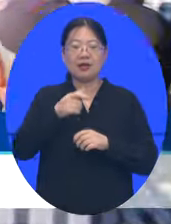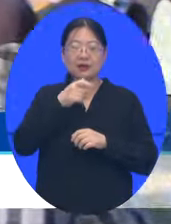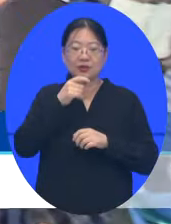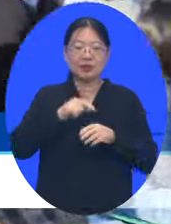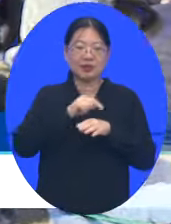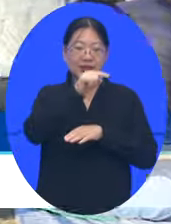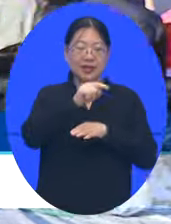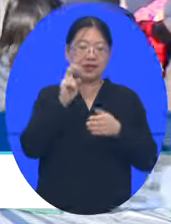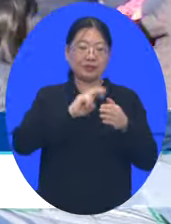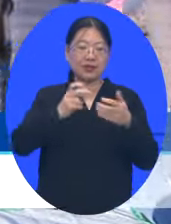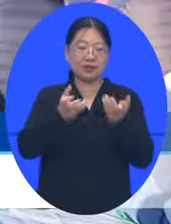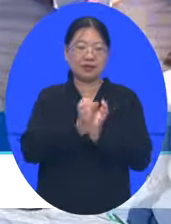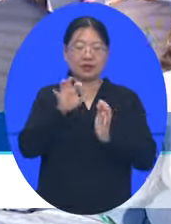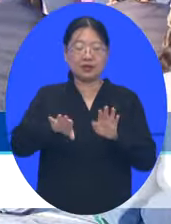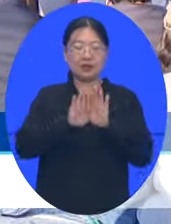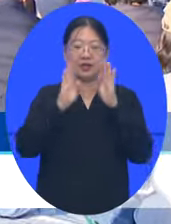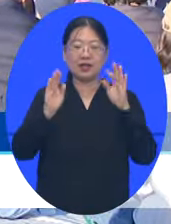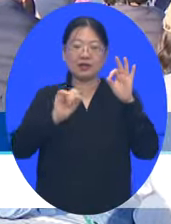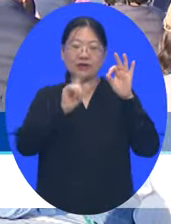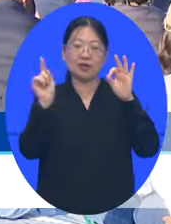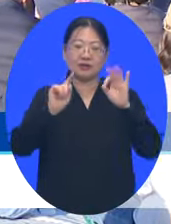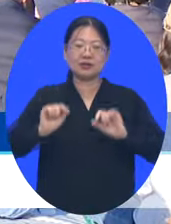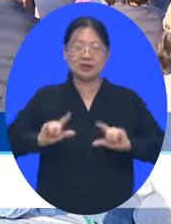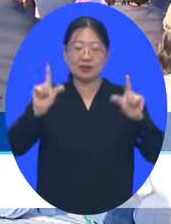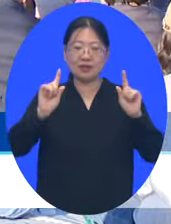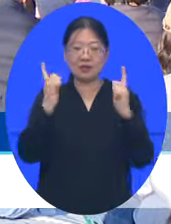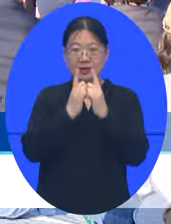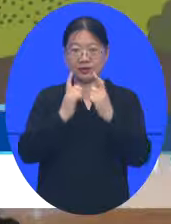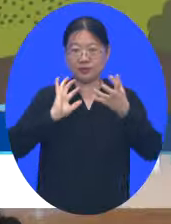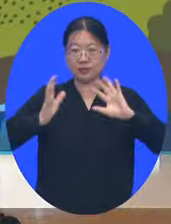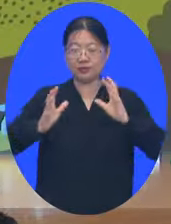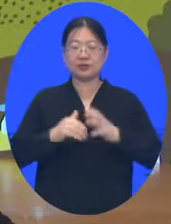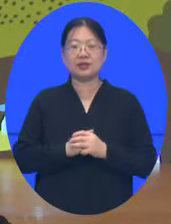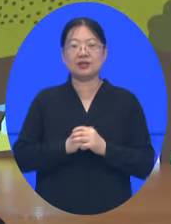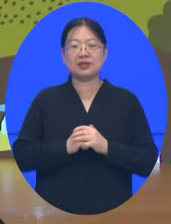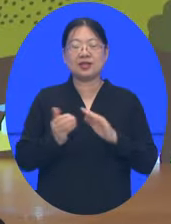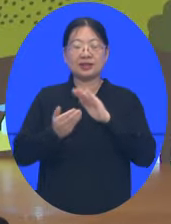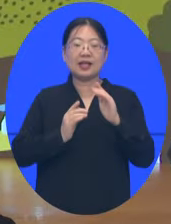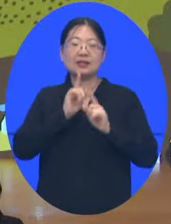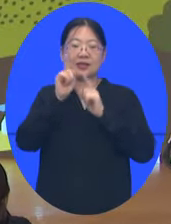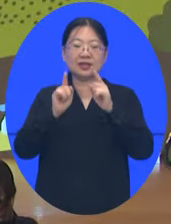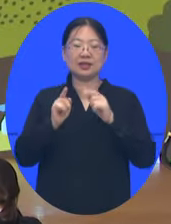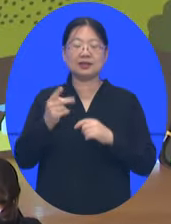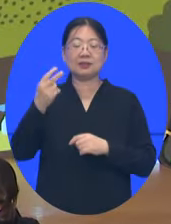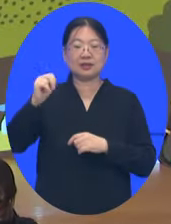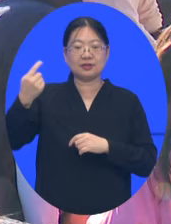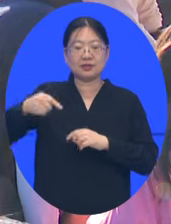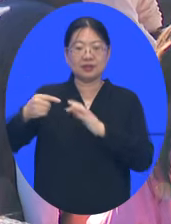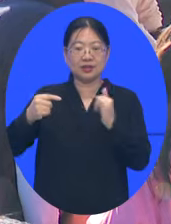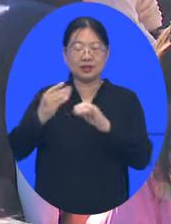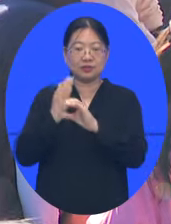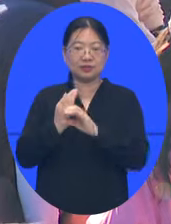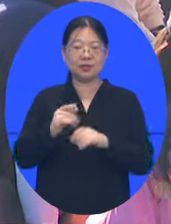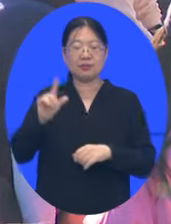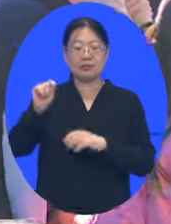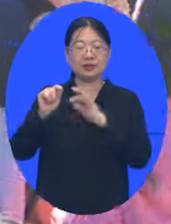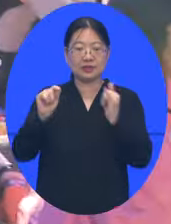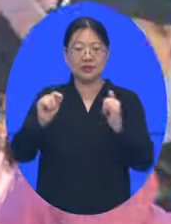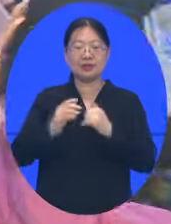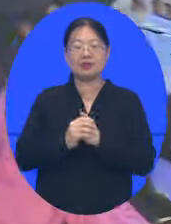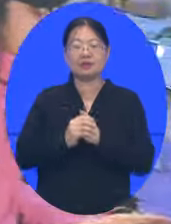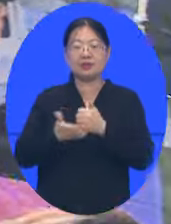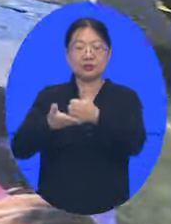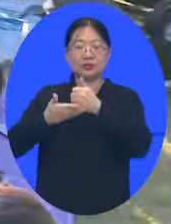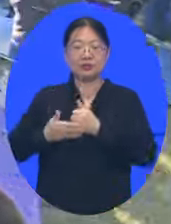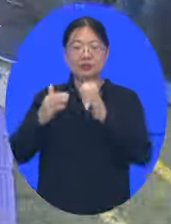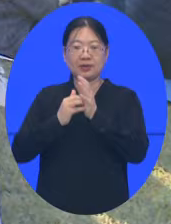수원 제1야외 음악당에서 열린 10월 어느 멋진 날 맞손 토크. 사전 신청한 2만 1천여 명의 도민 가운데 만 명이